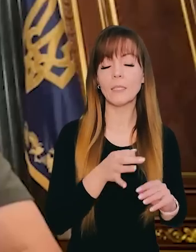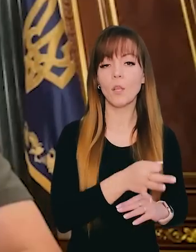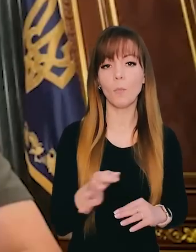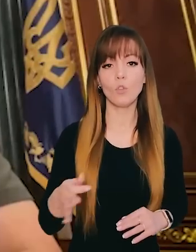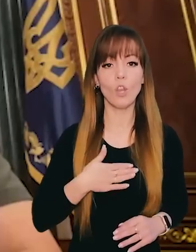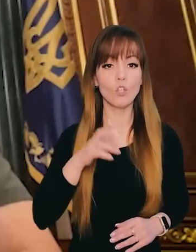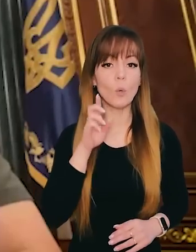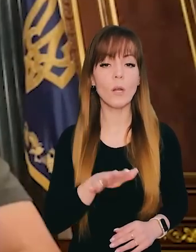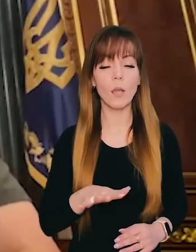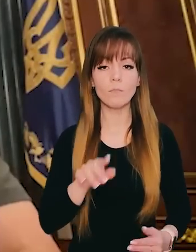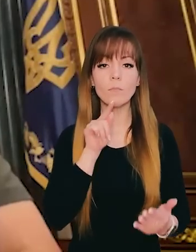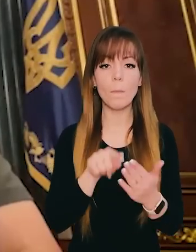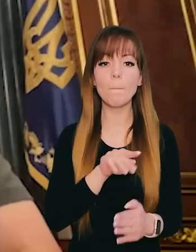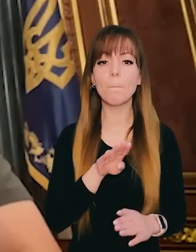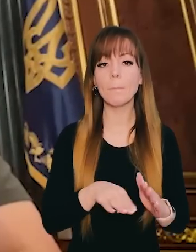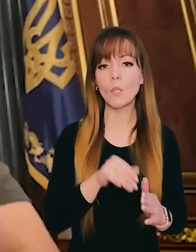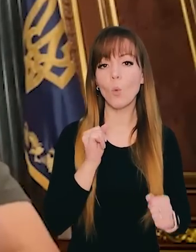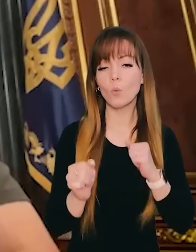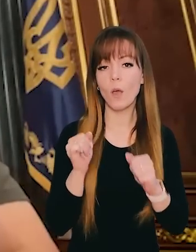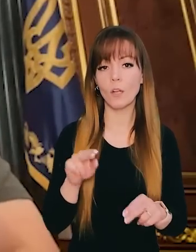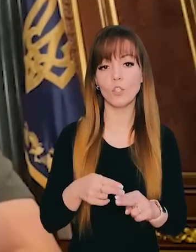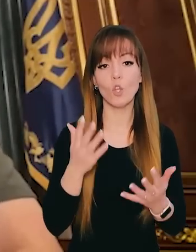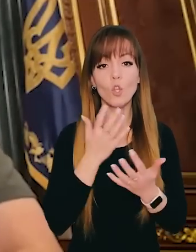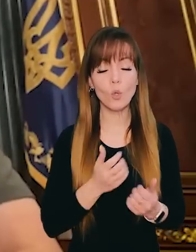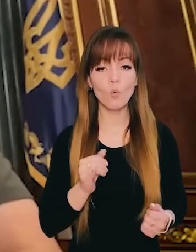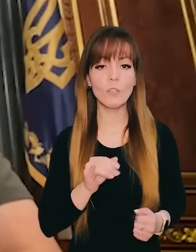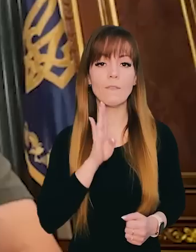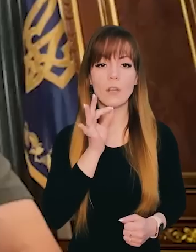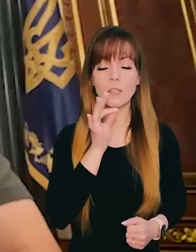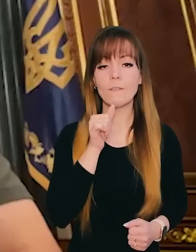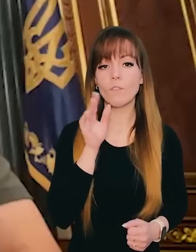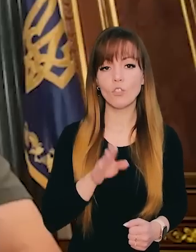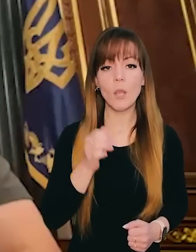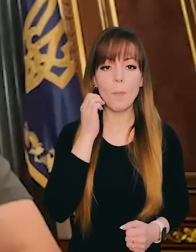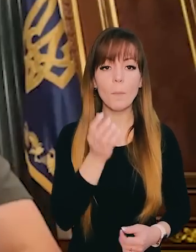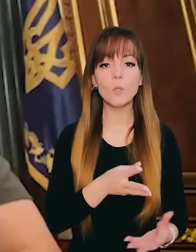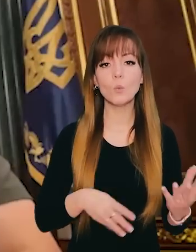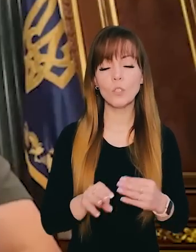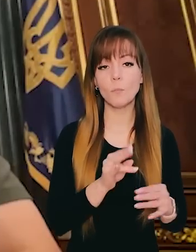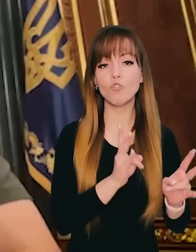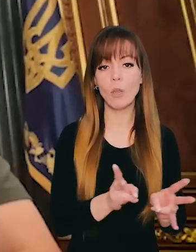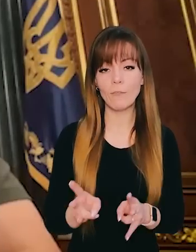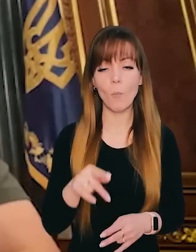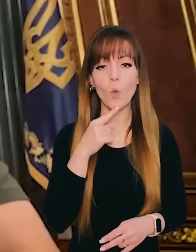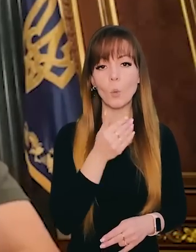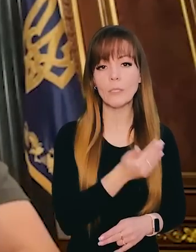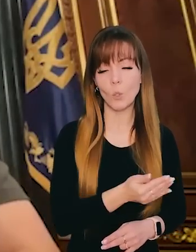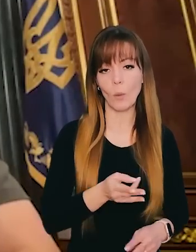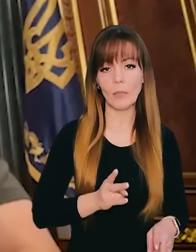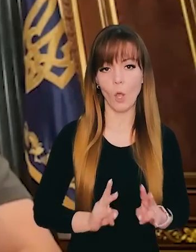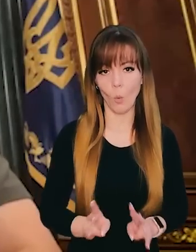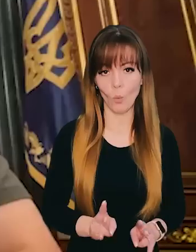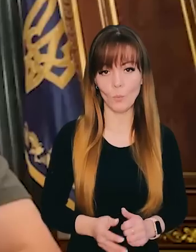населених пунктів нашої країни опинились під ударами цієї ночі і вранці вічно пам'ять усім жертвам